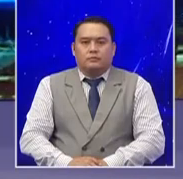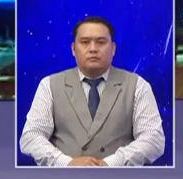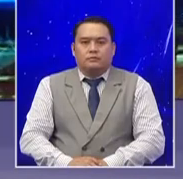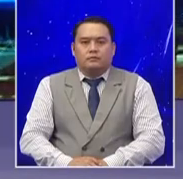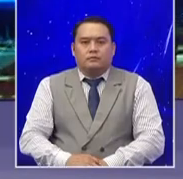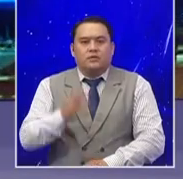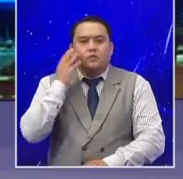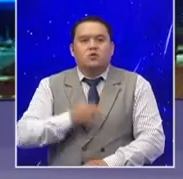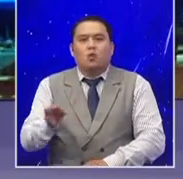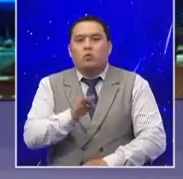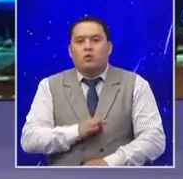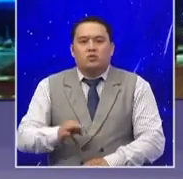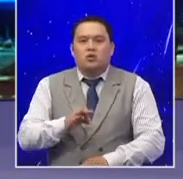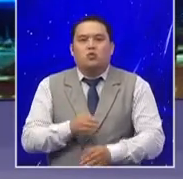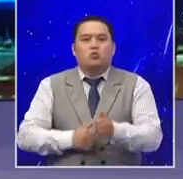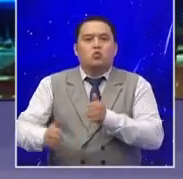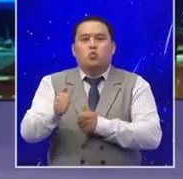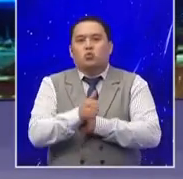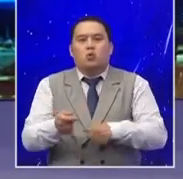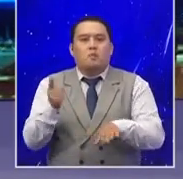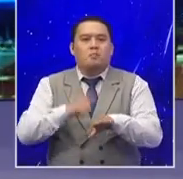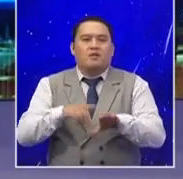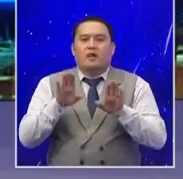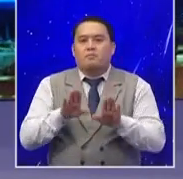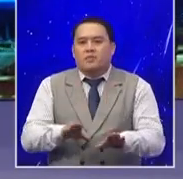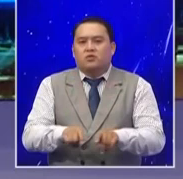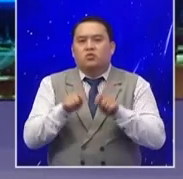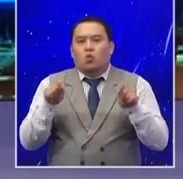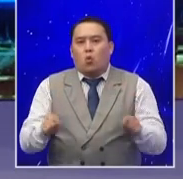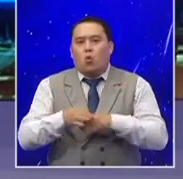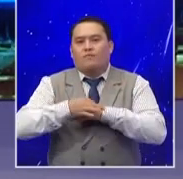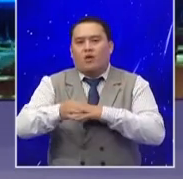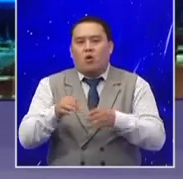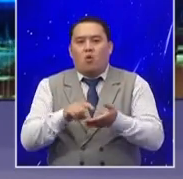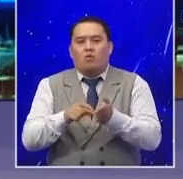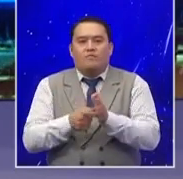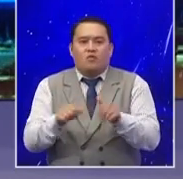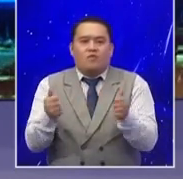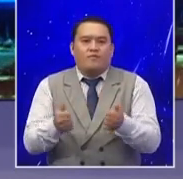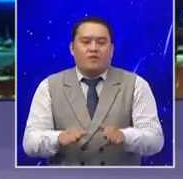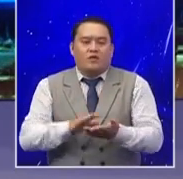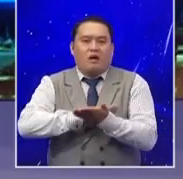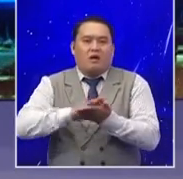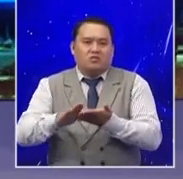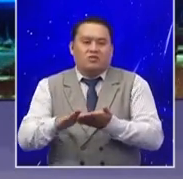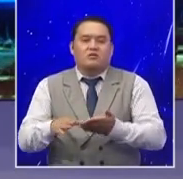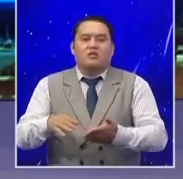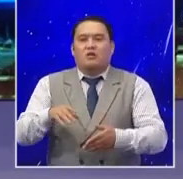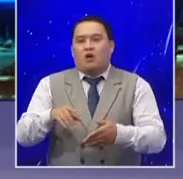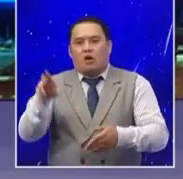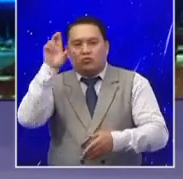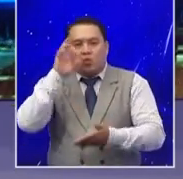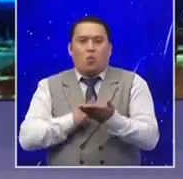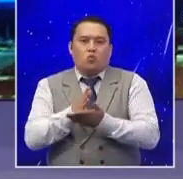Открытый для всех. Алматинская область вышла на лидирующие позиции по созданию офисов в формате Open Space. На сегодня в